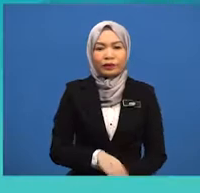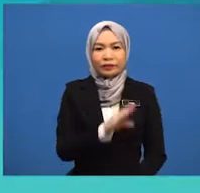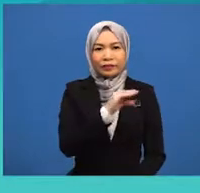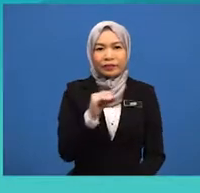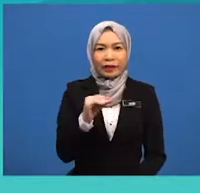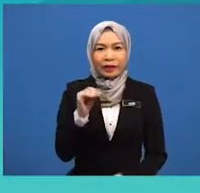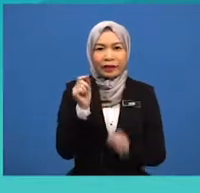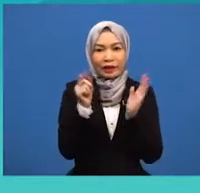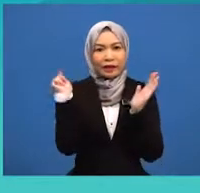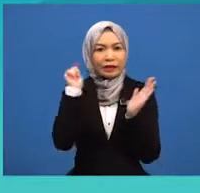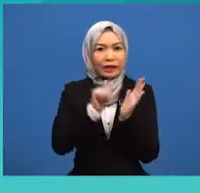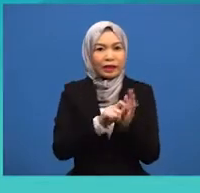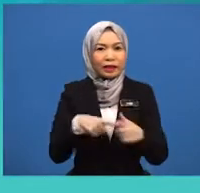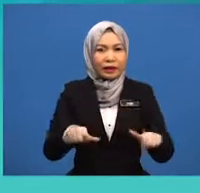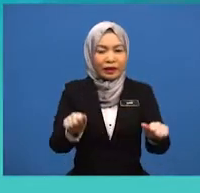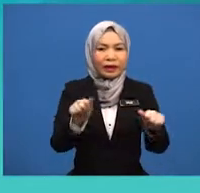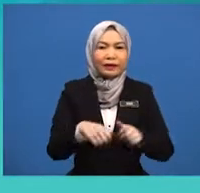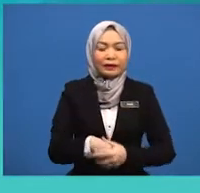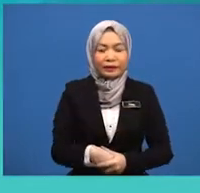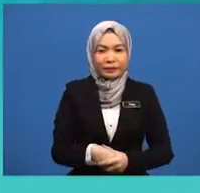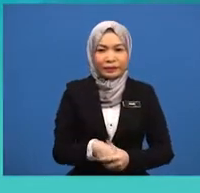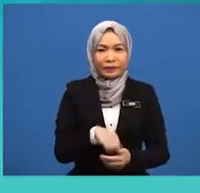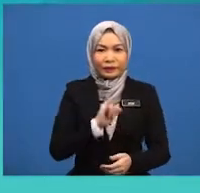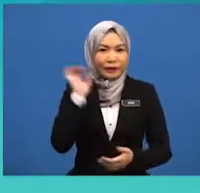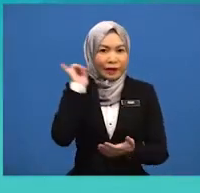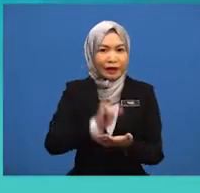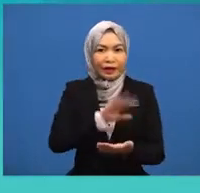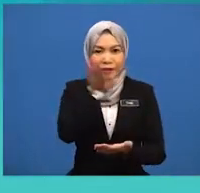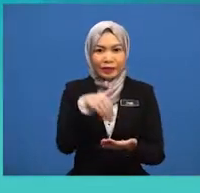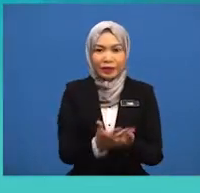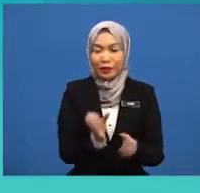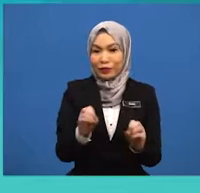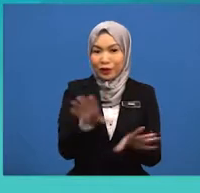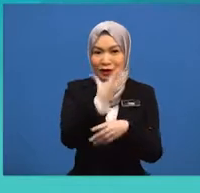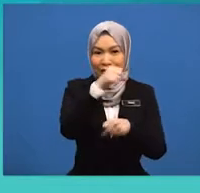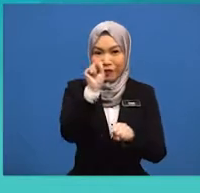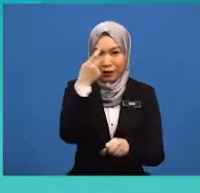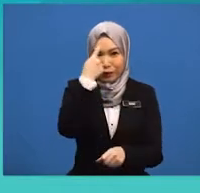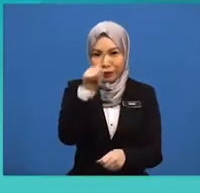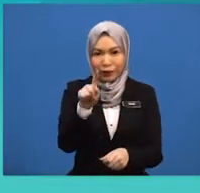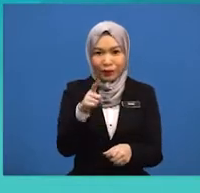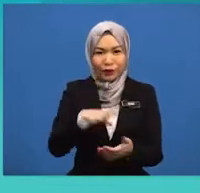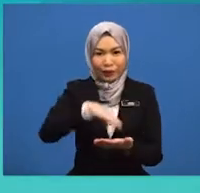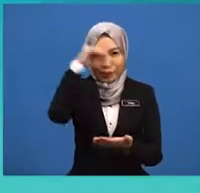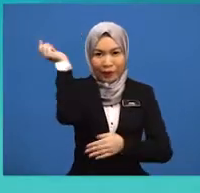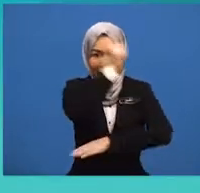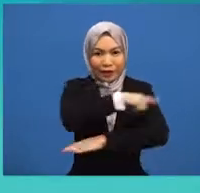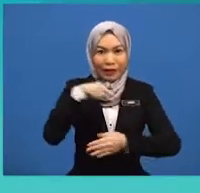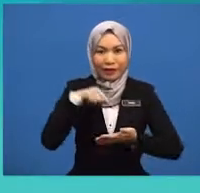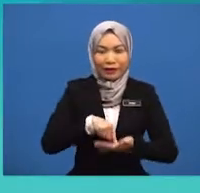Cikgu yakin bahawa semua murid telah pun bersedia untuk memulakan pembelajaran pada hari